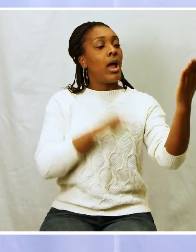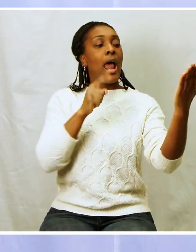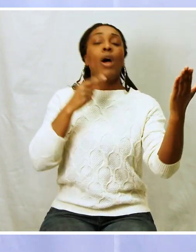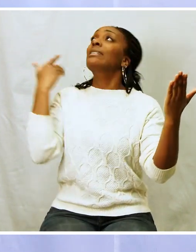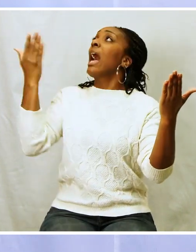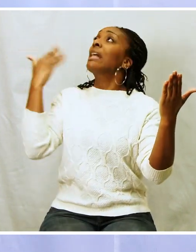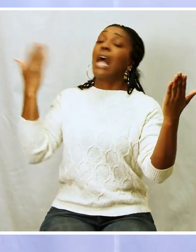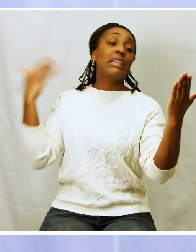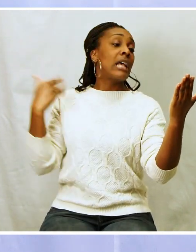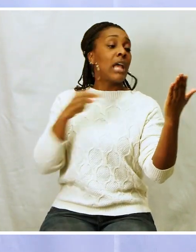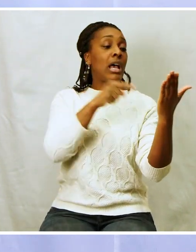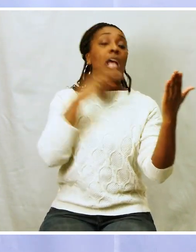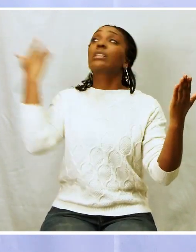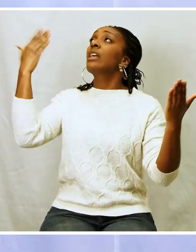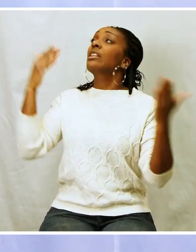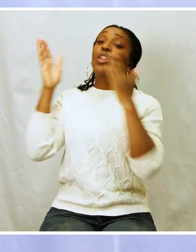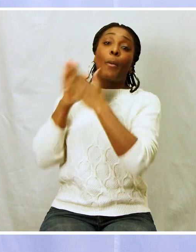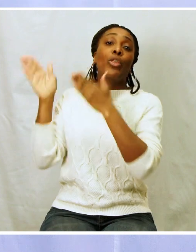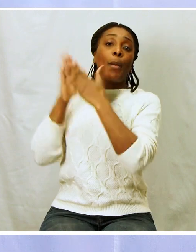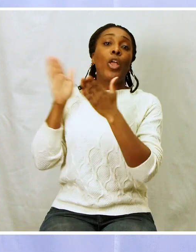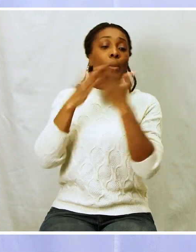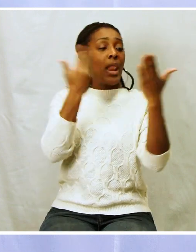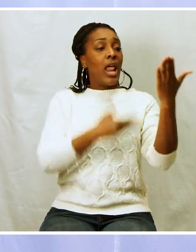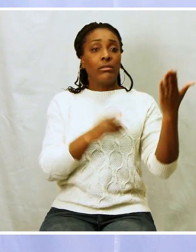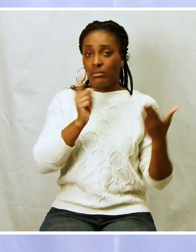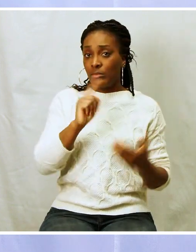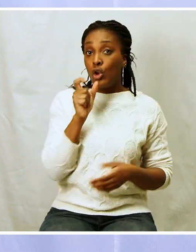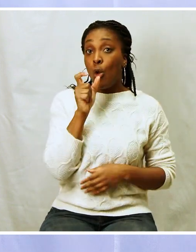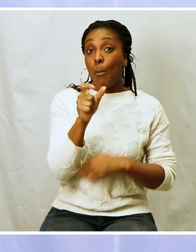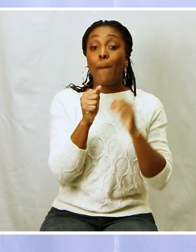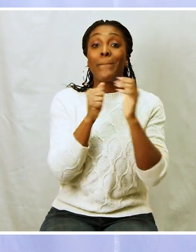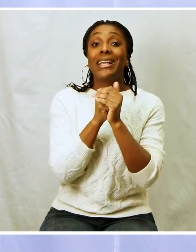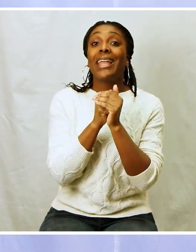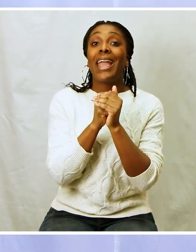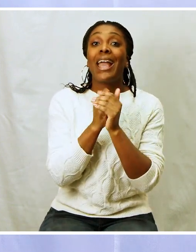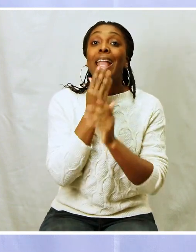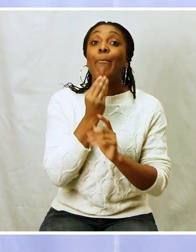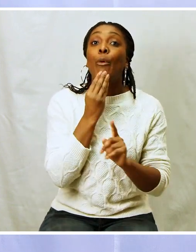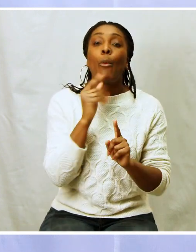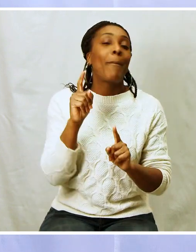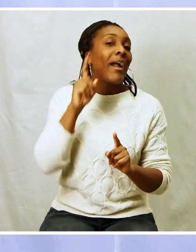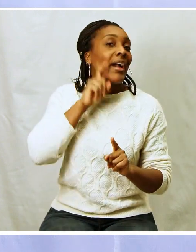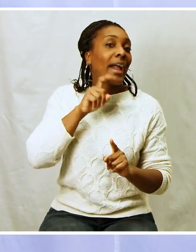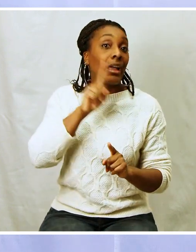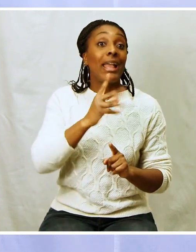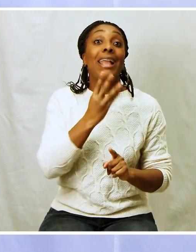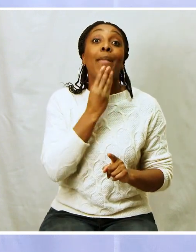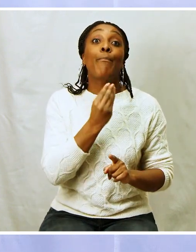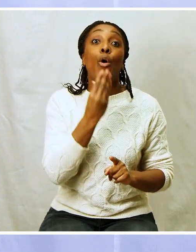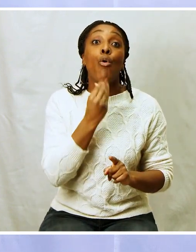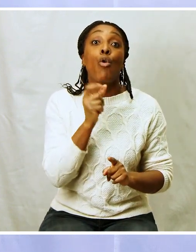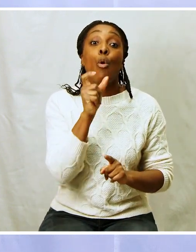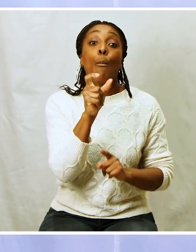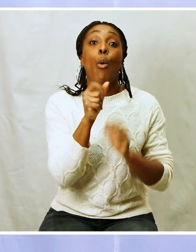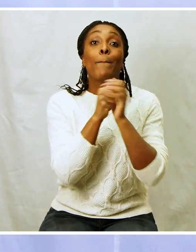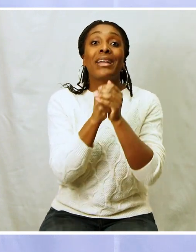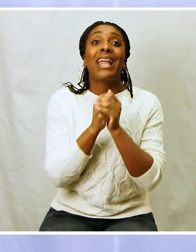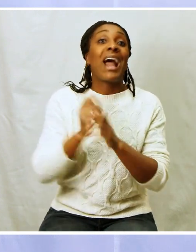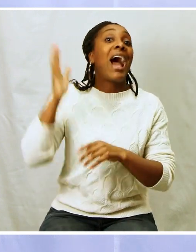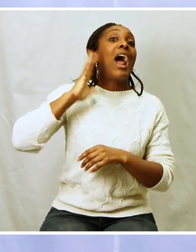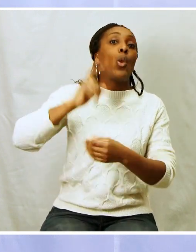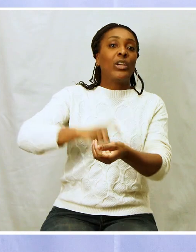prière. La prière, le mot prière, en fait, en hébreu, pas en grec, mais en hébreu, le mot prière, à